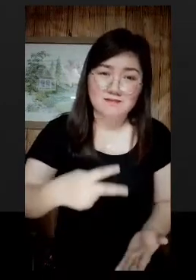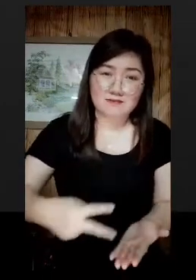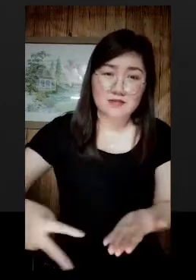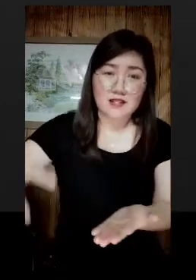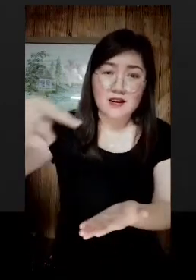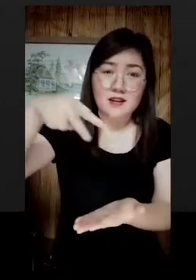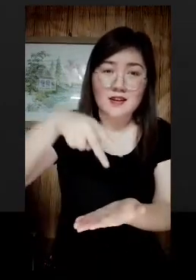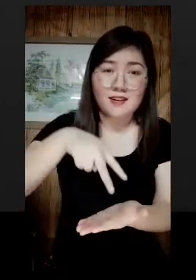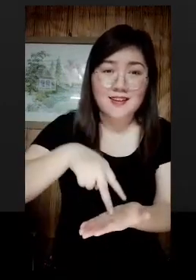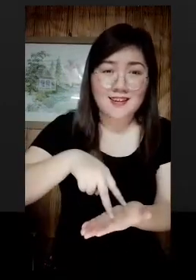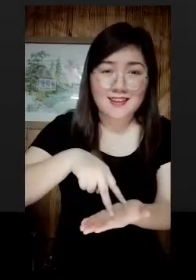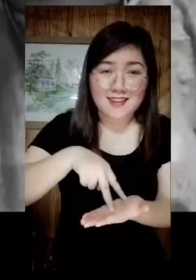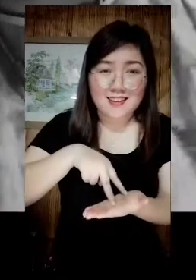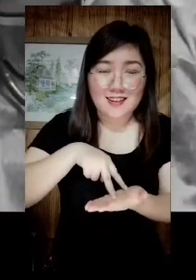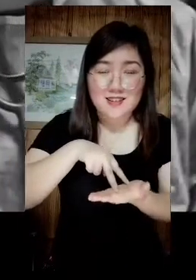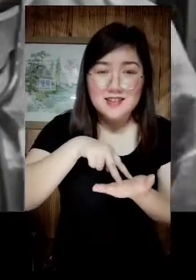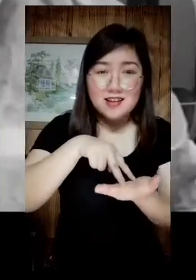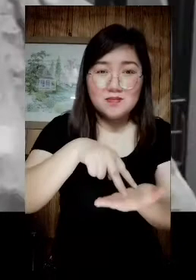mabangon tayo.